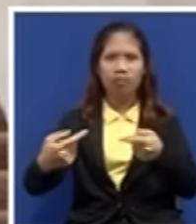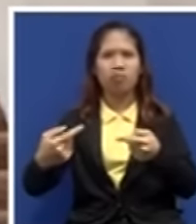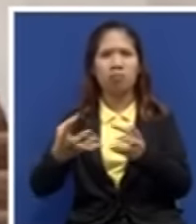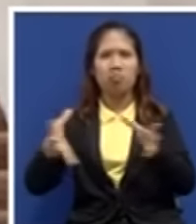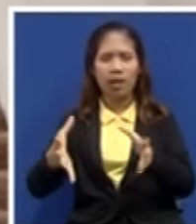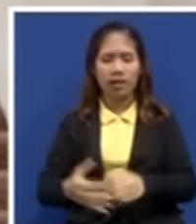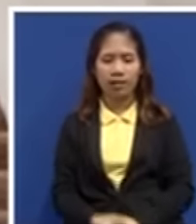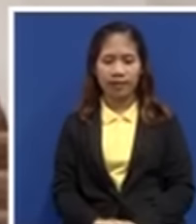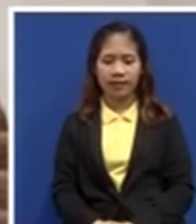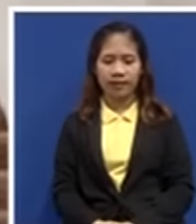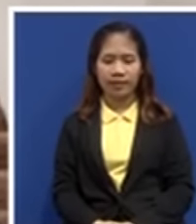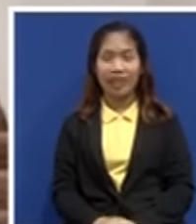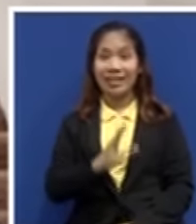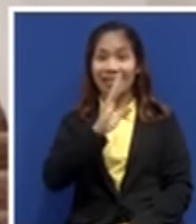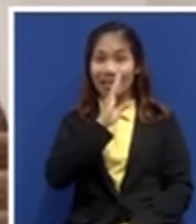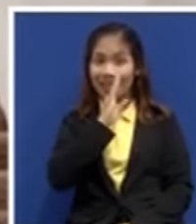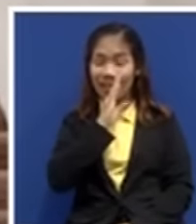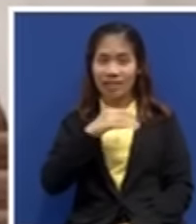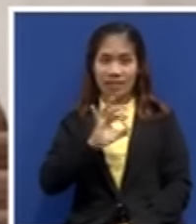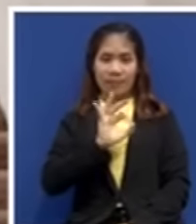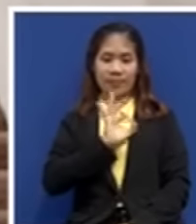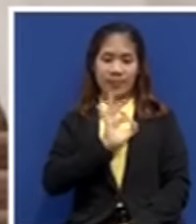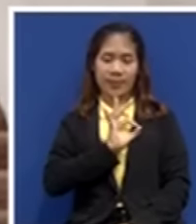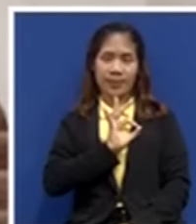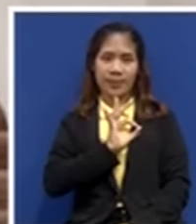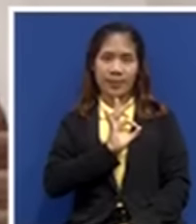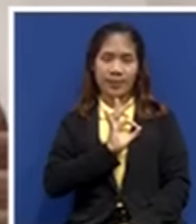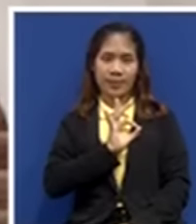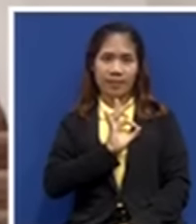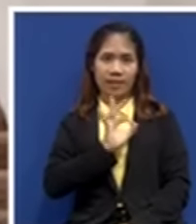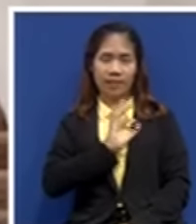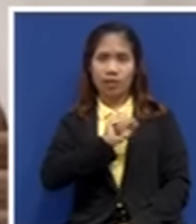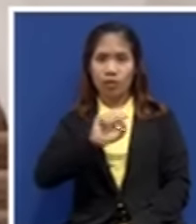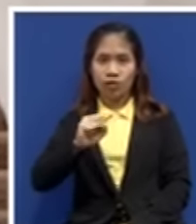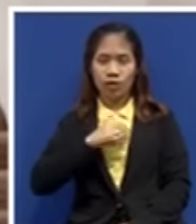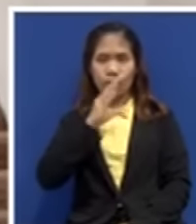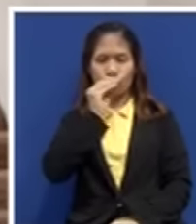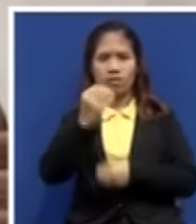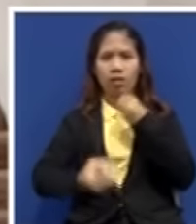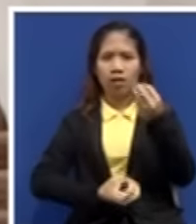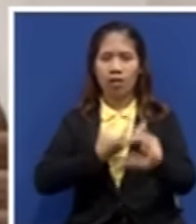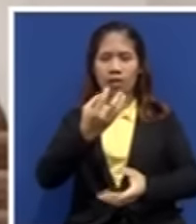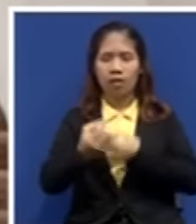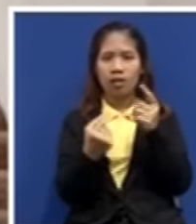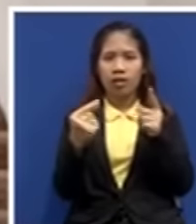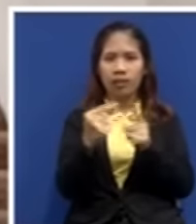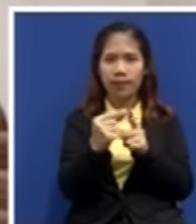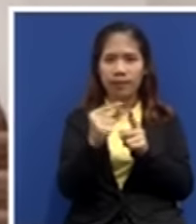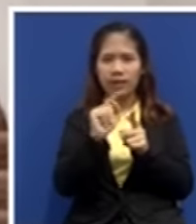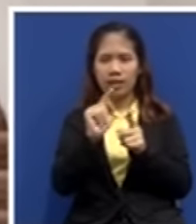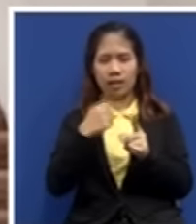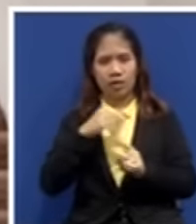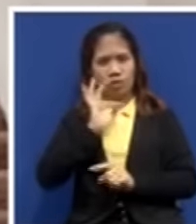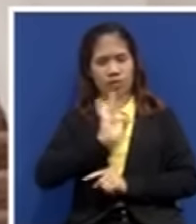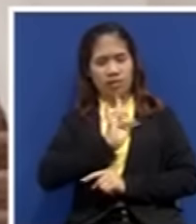ไปถ้าหากว่าสมาชิกเอ่ยคำพูดที่จะทำ